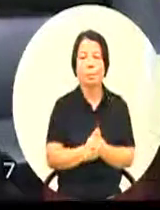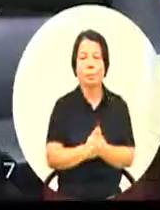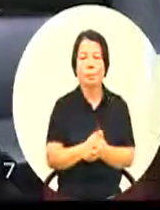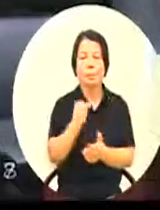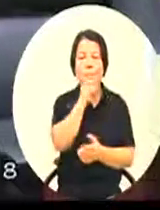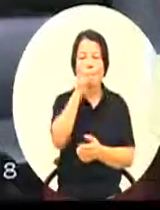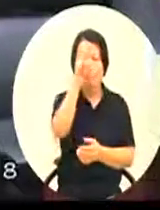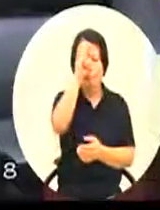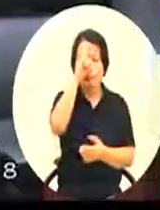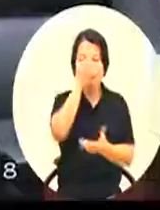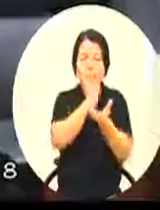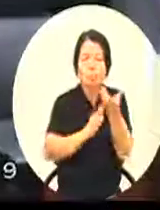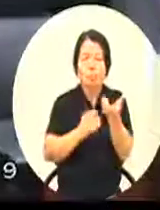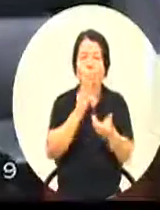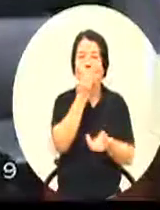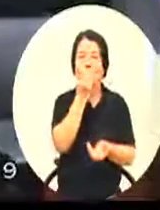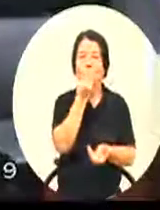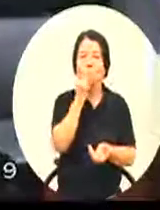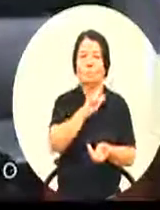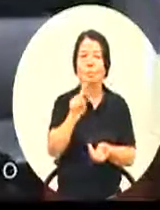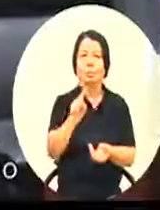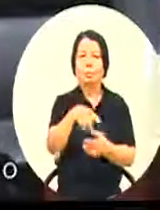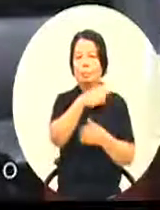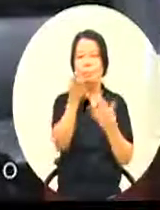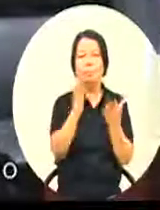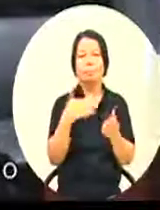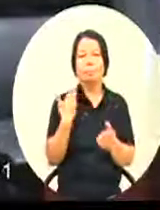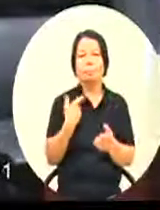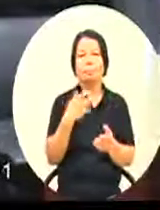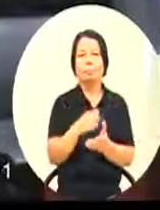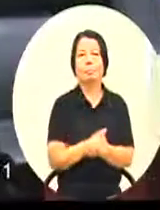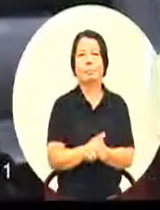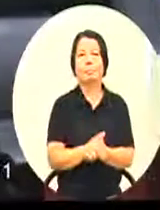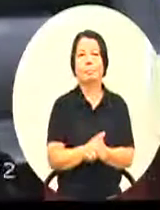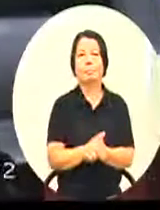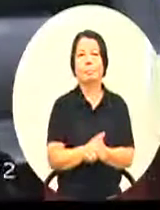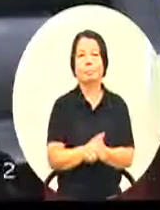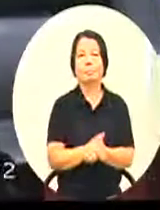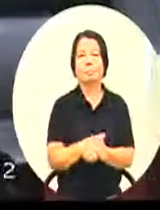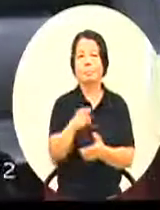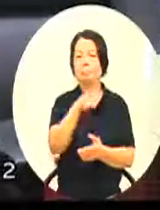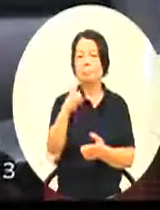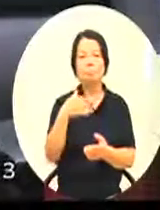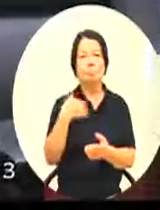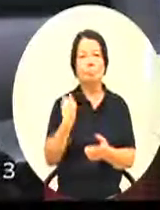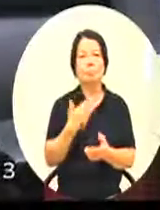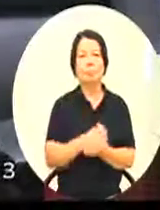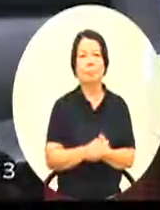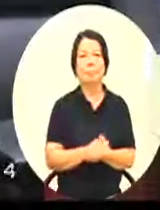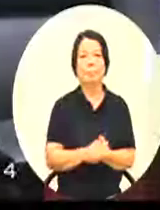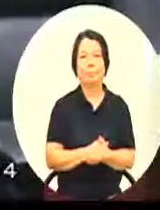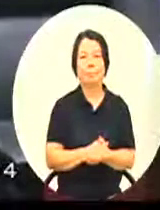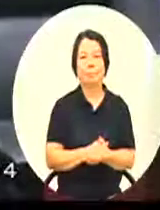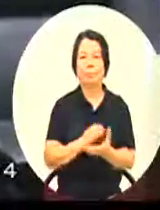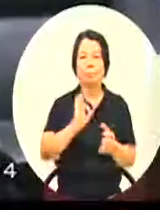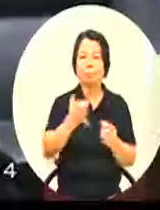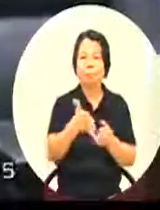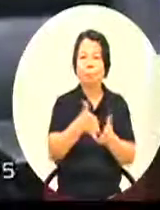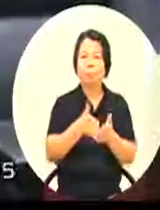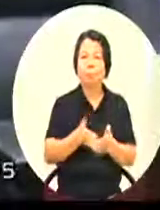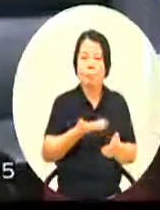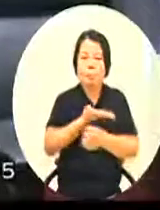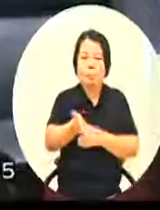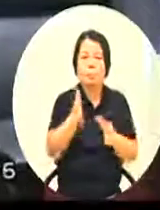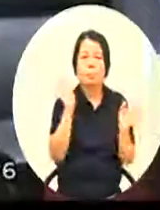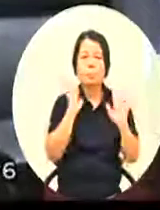餐到底是什么，其实没有人会知道，真的没有人知道。所以为什么我们不让这